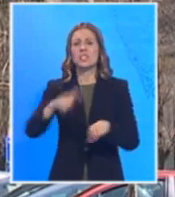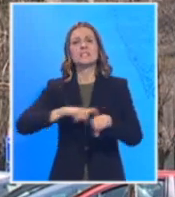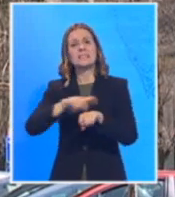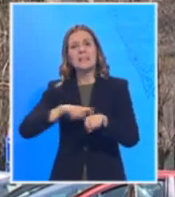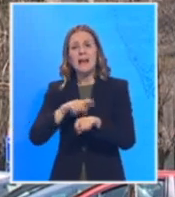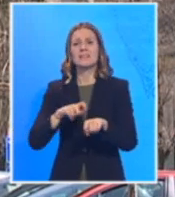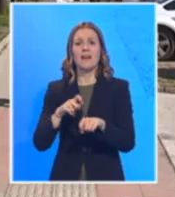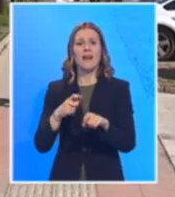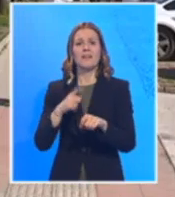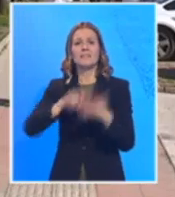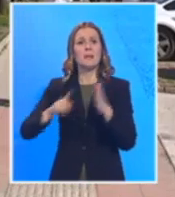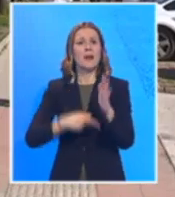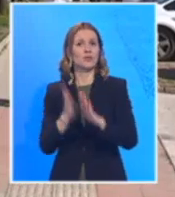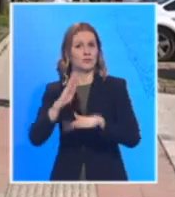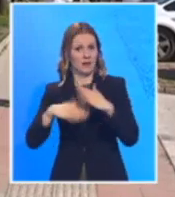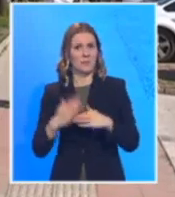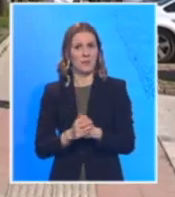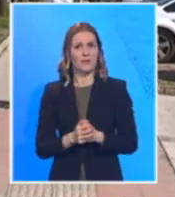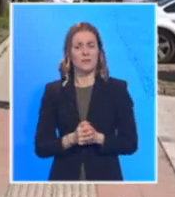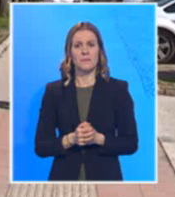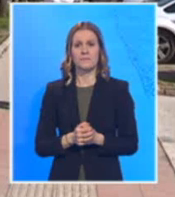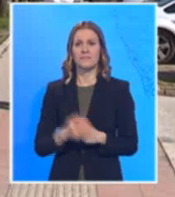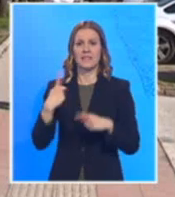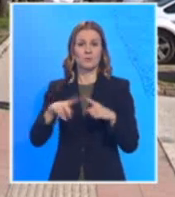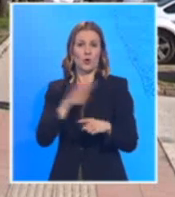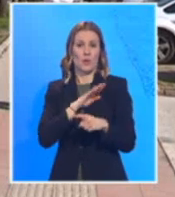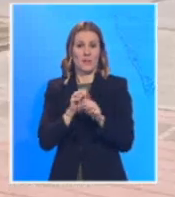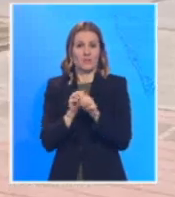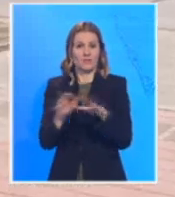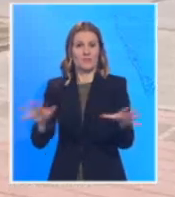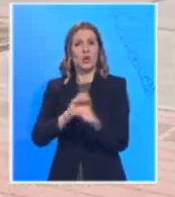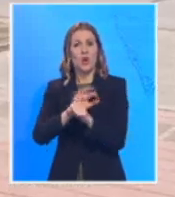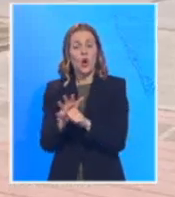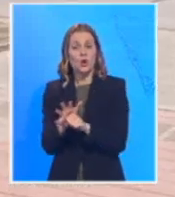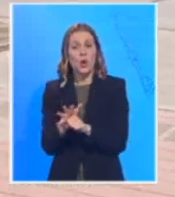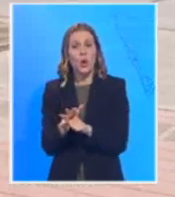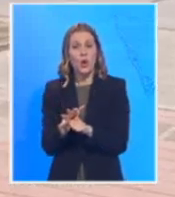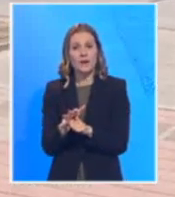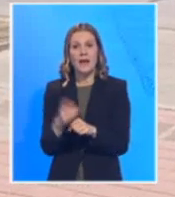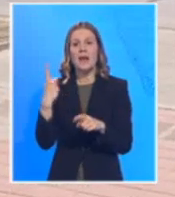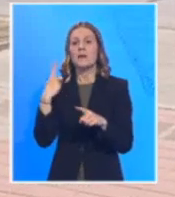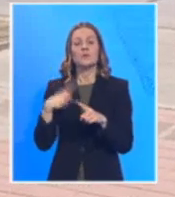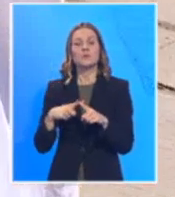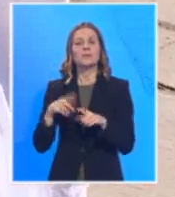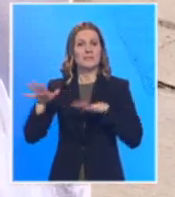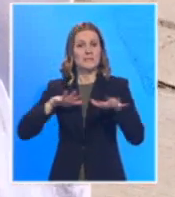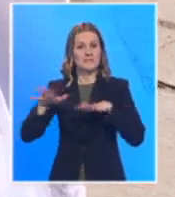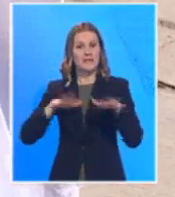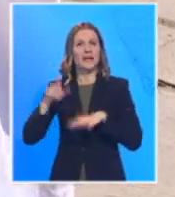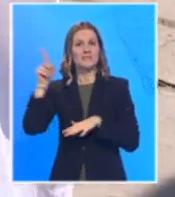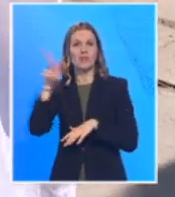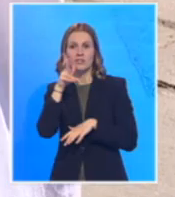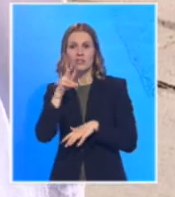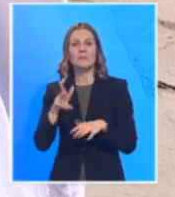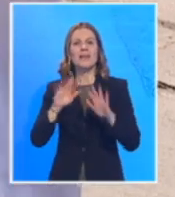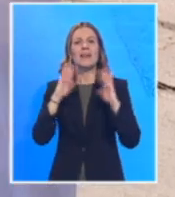sata policijskog sata. Shodno vanrednim okolnostima i opasnosti širenja epidemije koronavirusa, a na inicijativu resornog ministarstva,